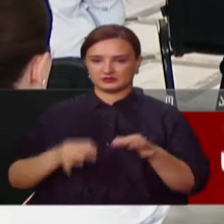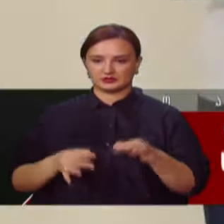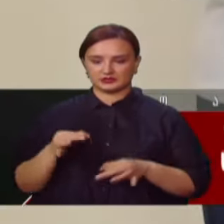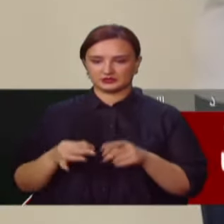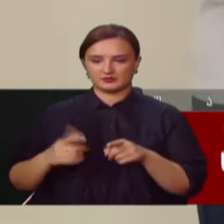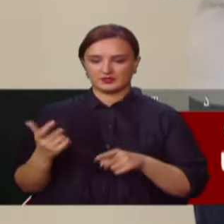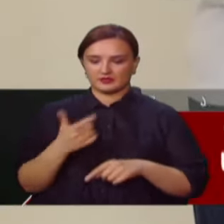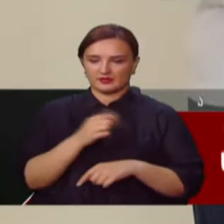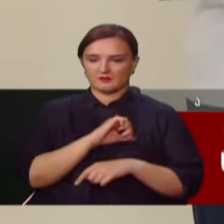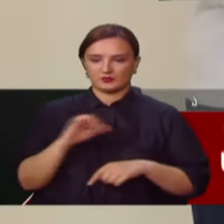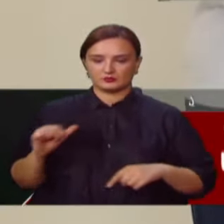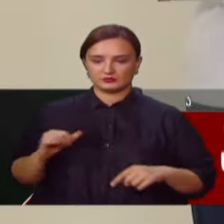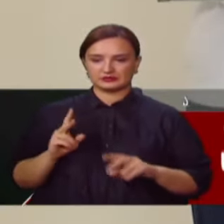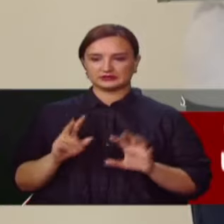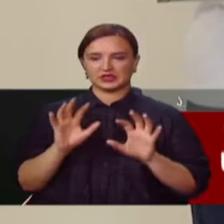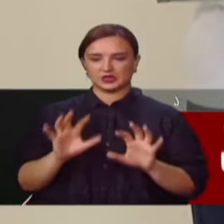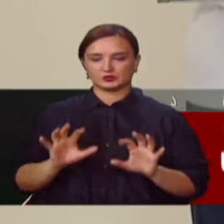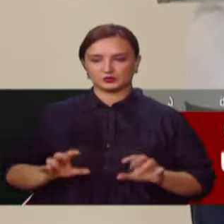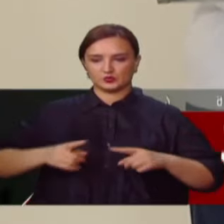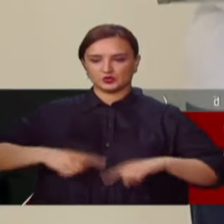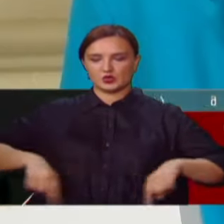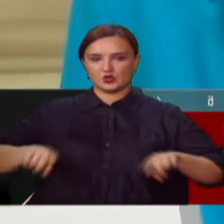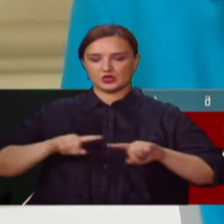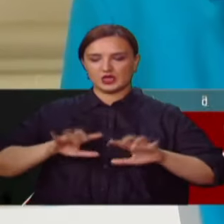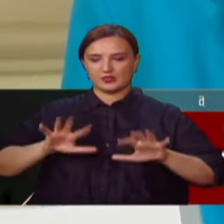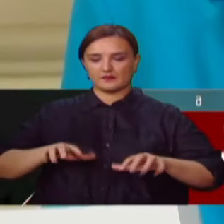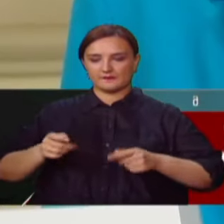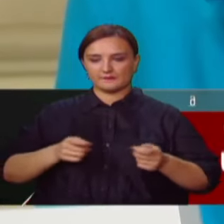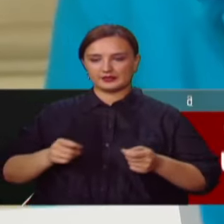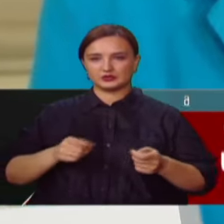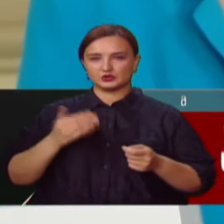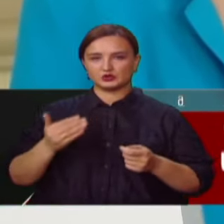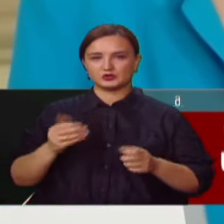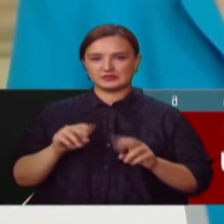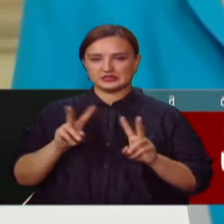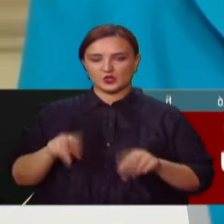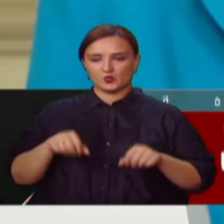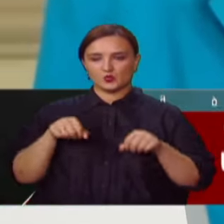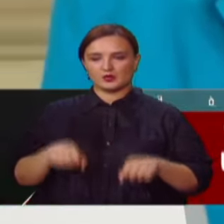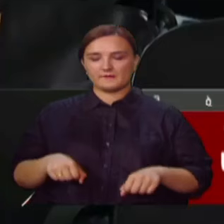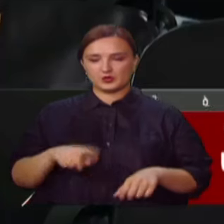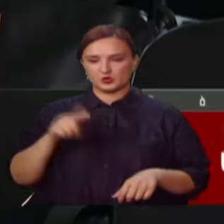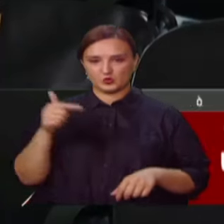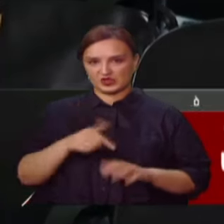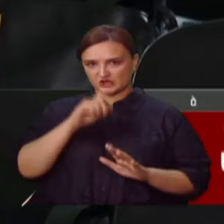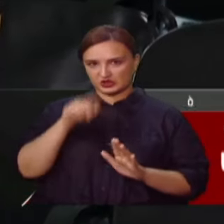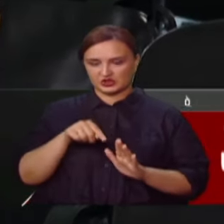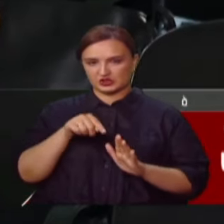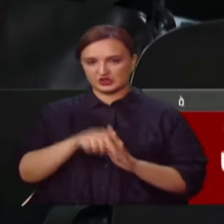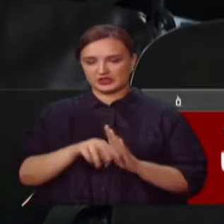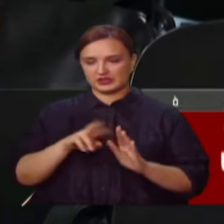სასამართლო დამოუკიდებელი საკონსტიტუციო ორგანოს პრეზიდენტის ექსკლუზიურ უფლებამოსილებაში უხეშად ჩაერია